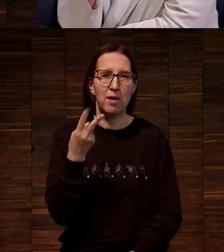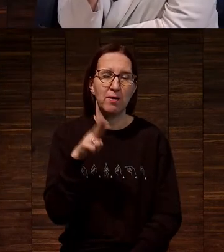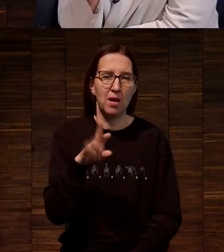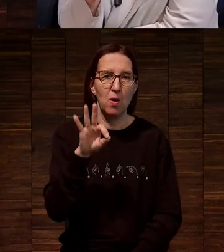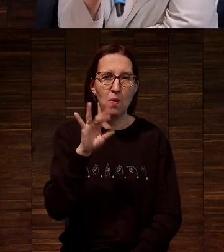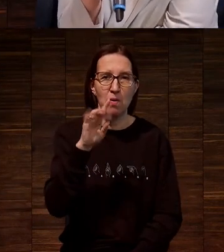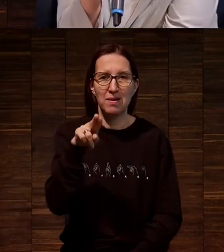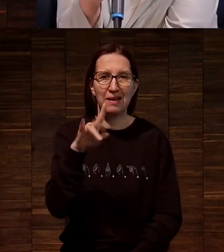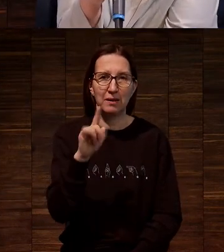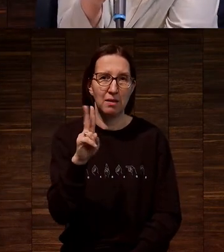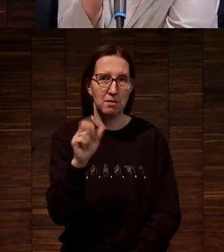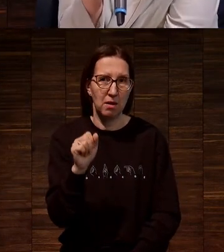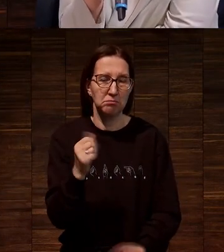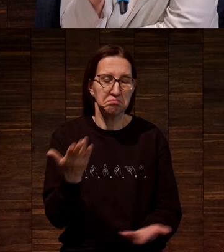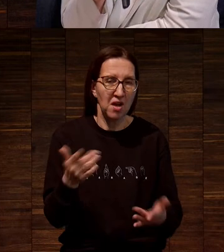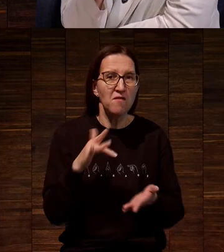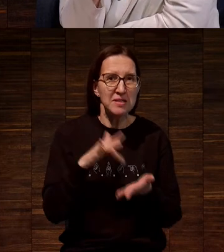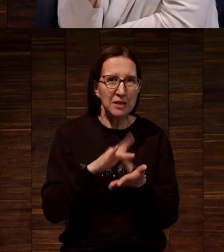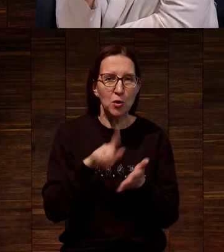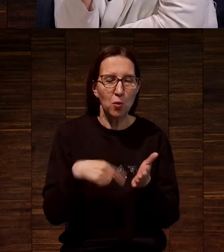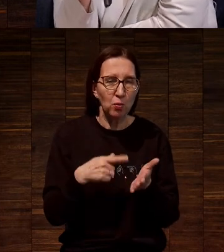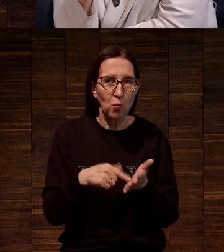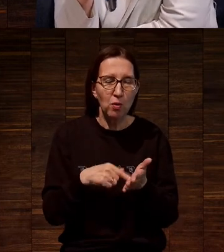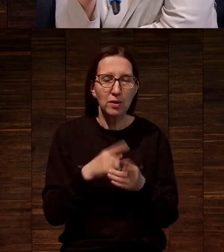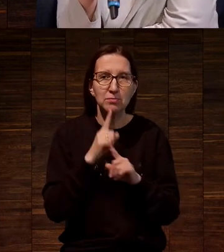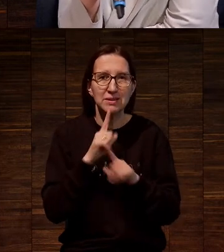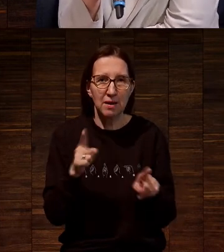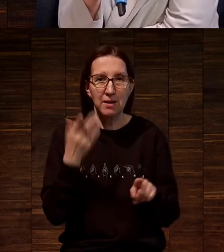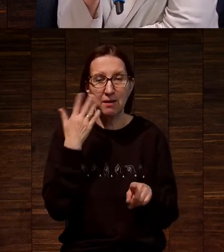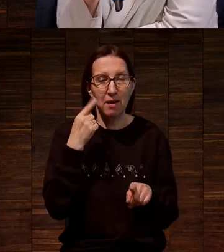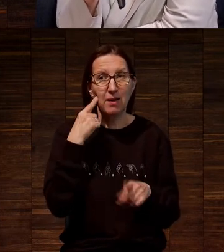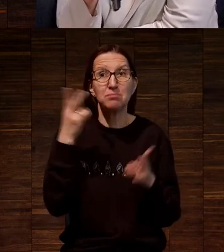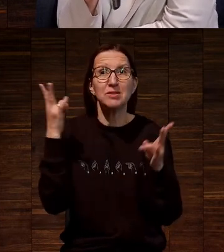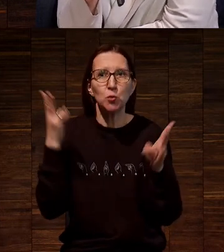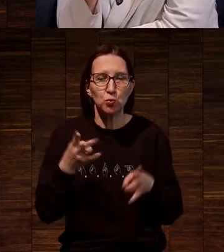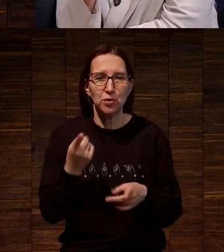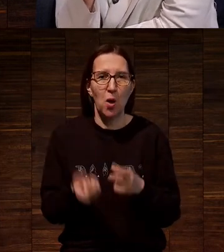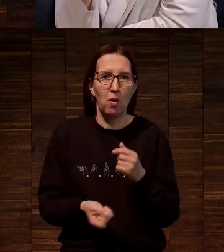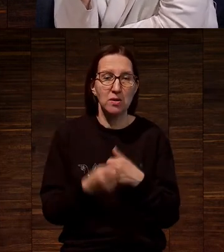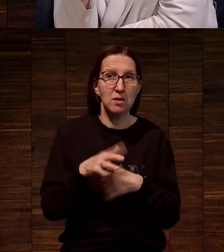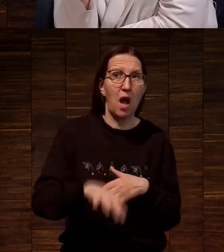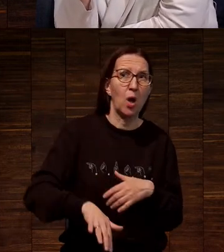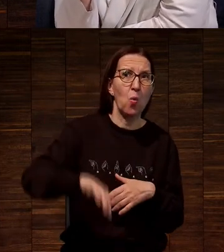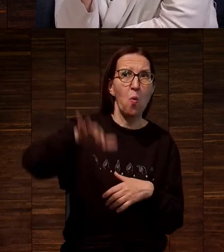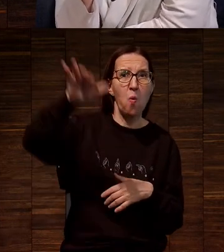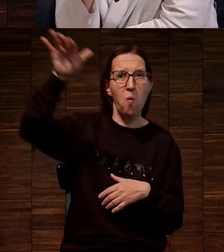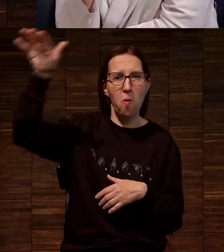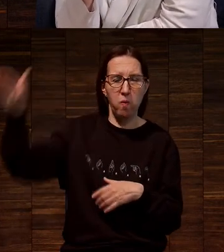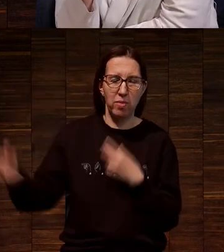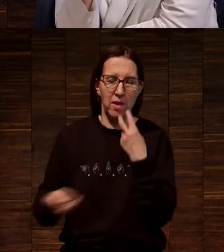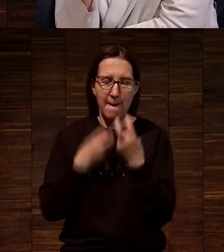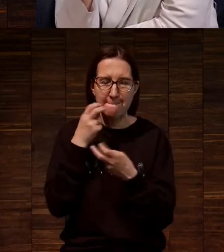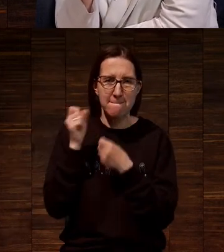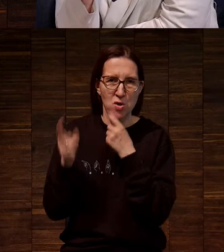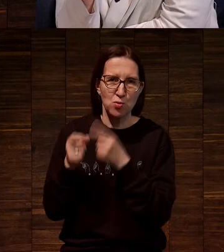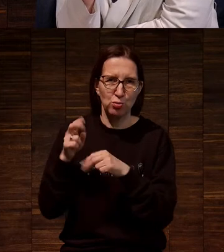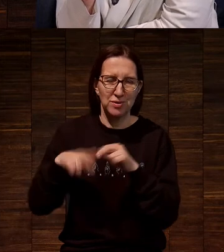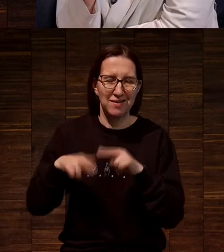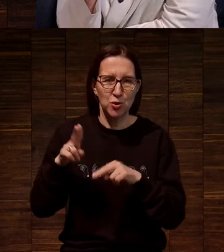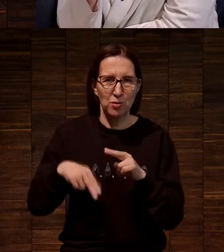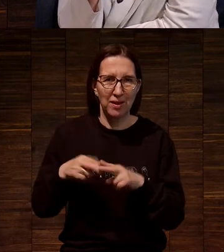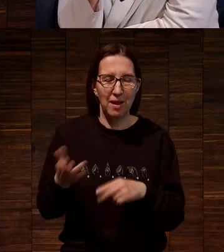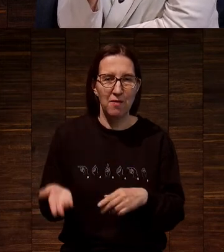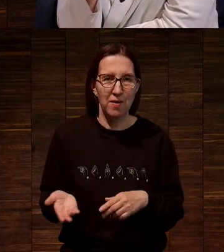центре города довольно странно, что может в тот момент, когда это необходимо, оказаться гигантская куча